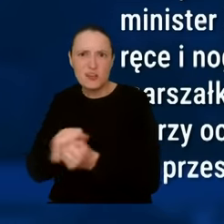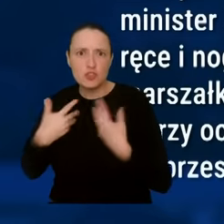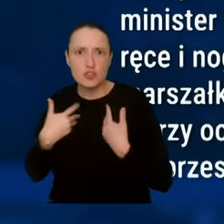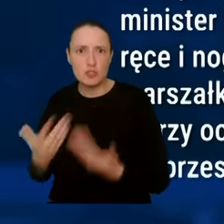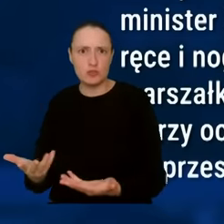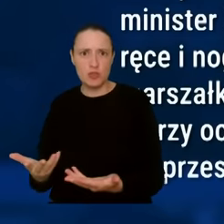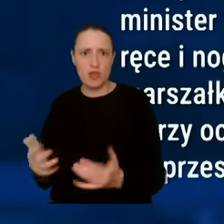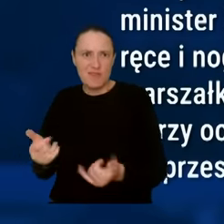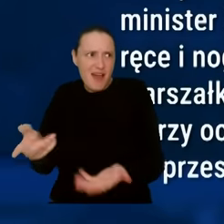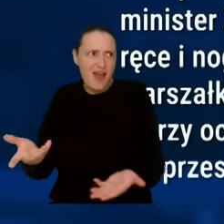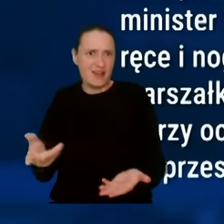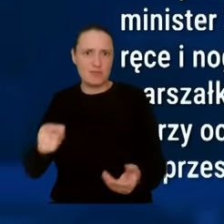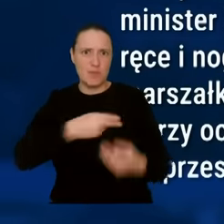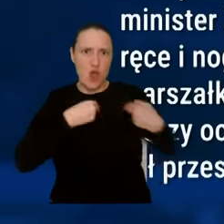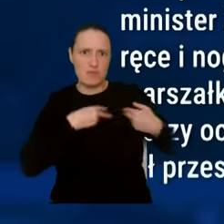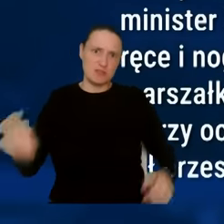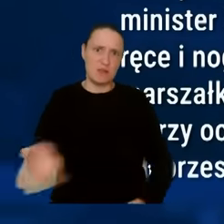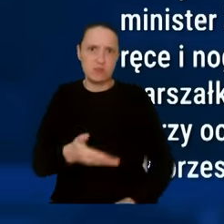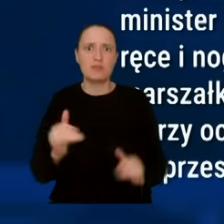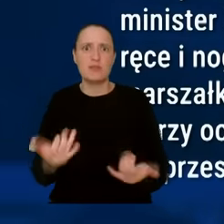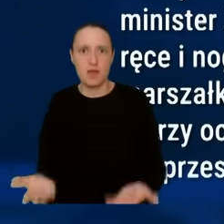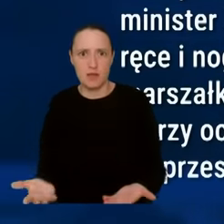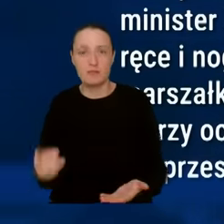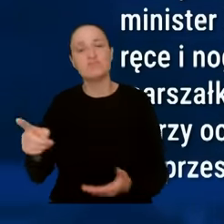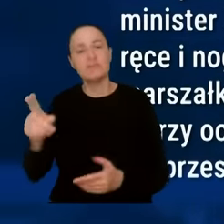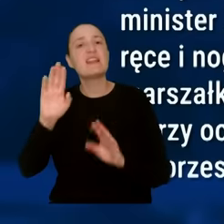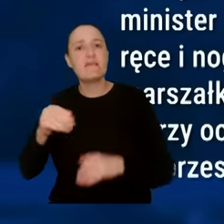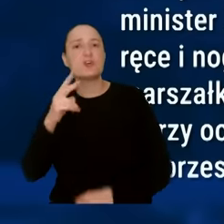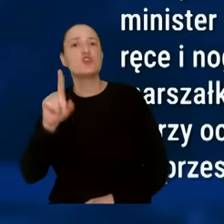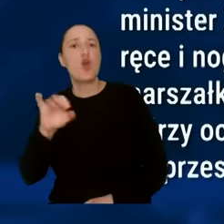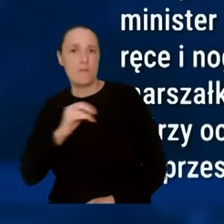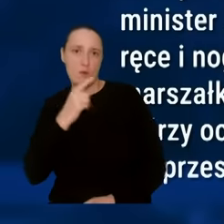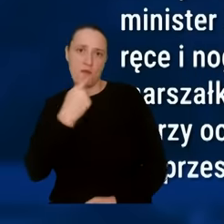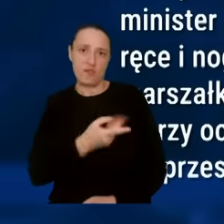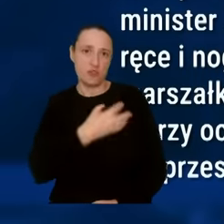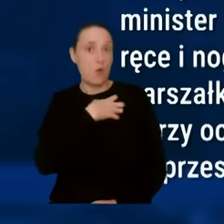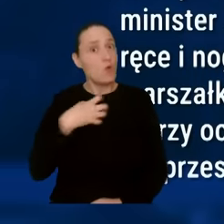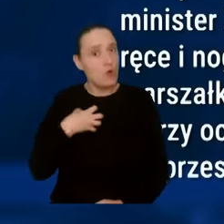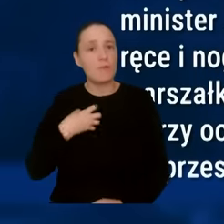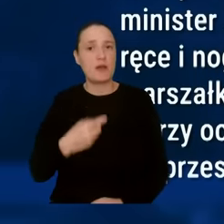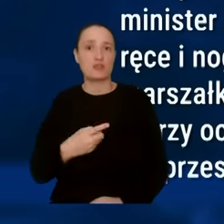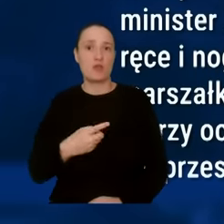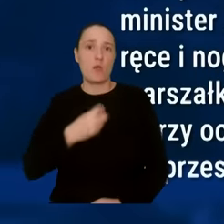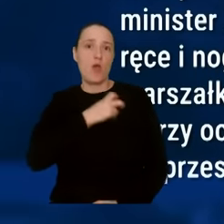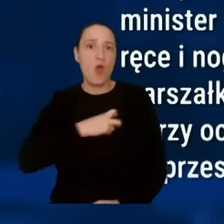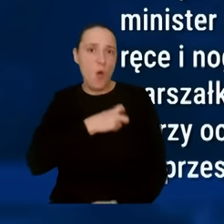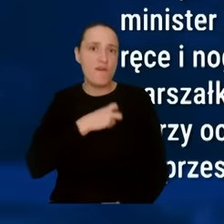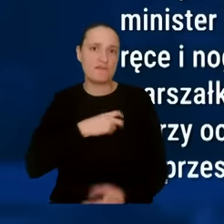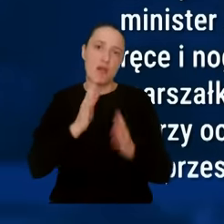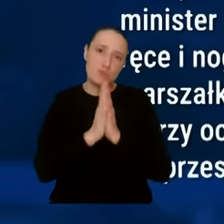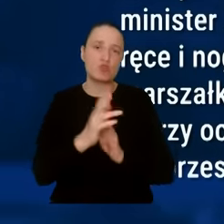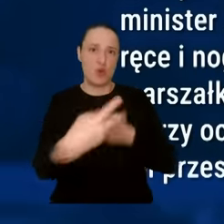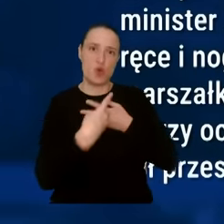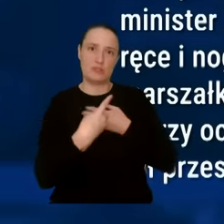To musi mieć ręce i nogi. Sam Zbigniew Ziobro wystąpił do marszałka Hołowni o wskazanie biegłych lekarzy, którzy ocenią jego stan zdrowia i